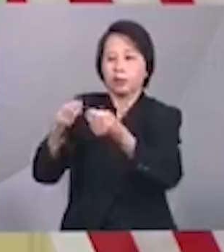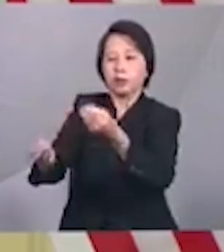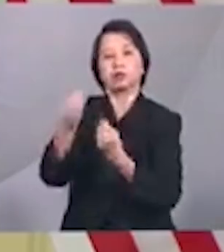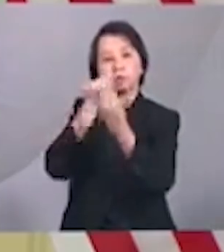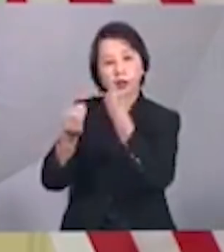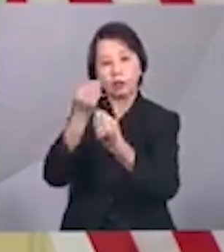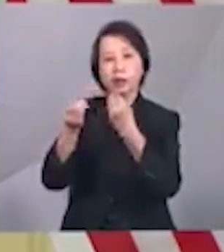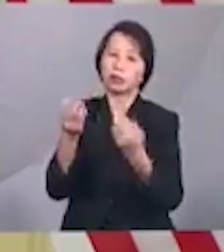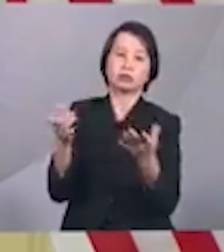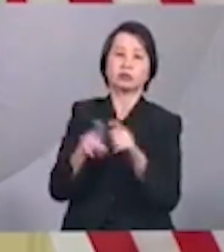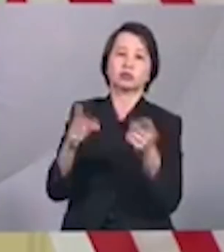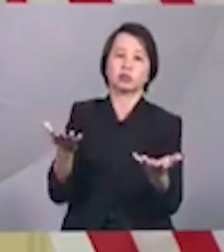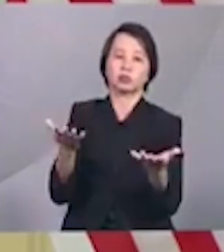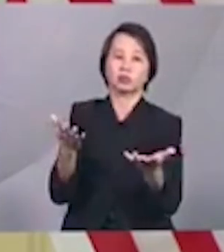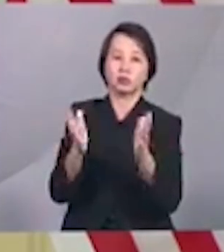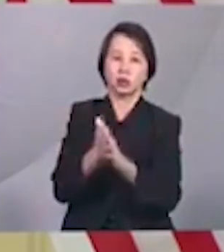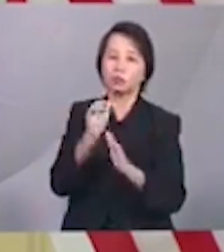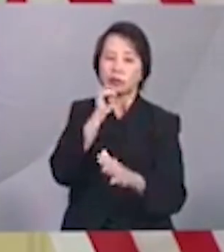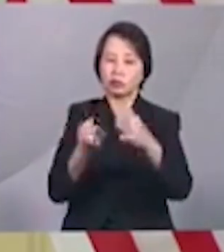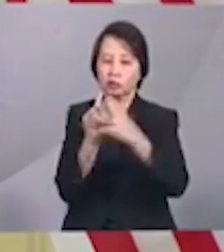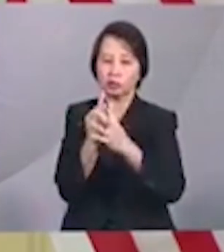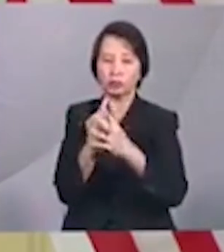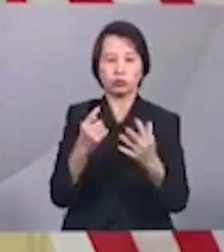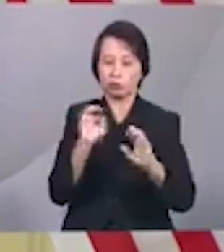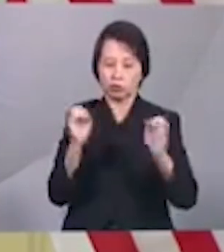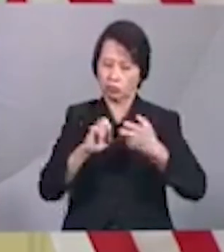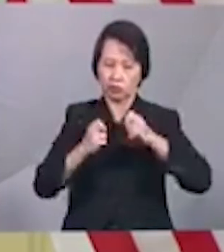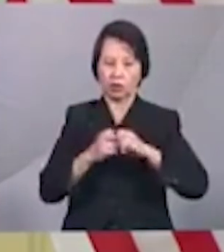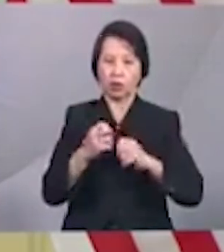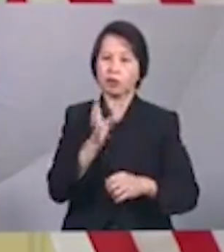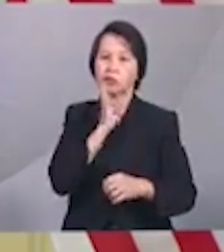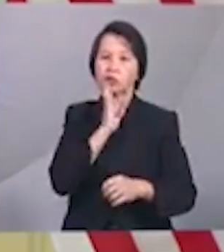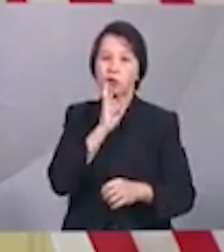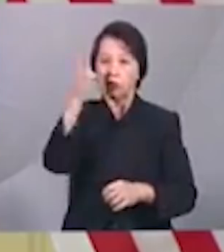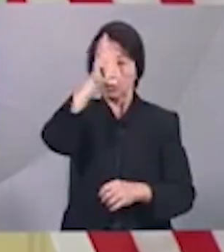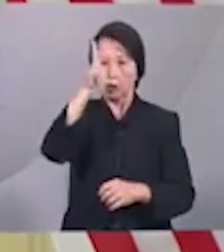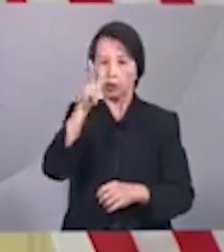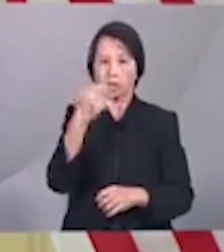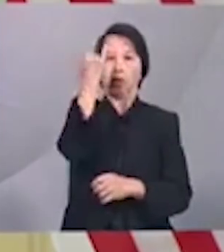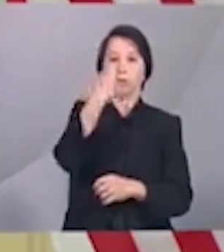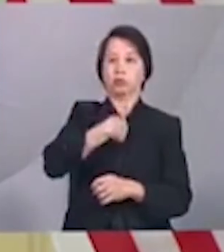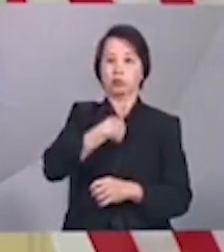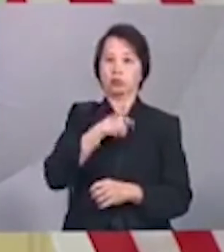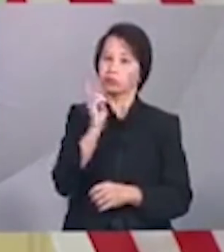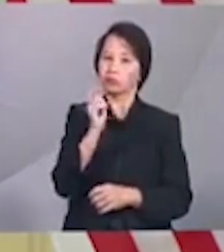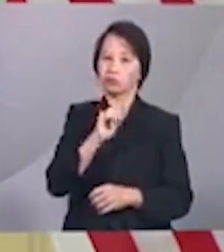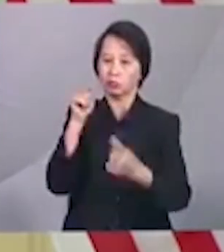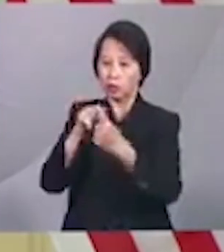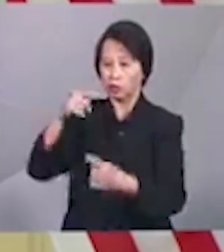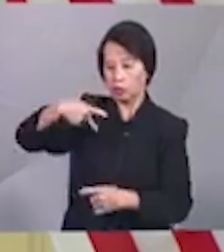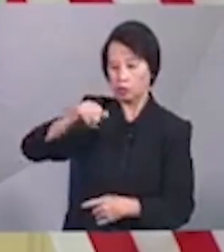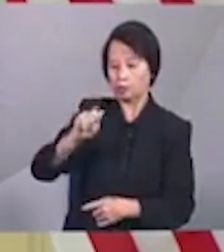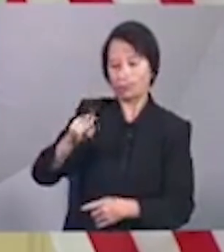diberi makanan dan sebagainya. Jadi tak timbul isu yang mengatakan kita bertindak zalim kepada parti